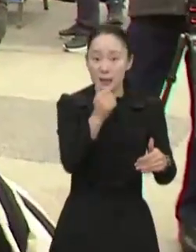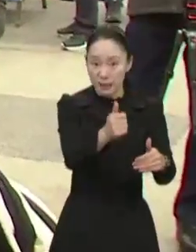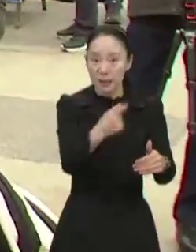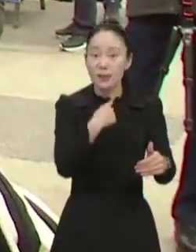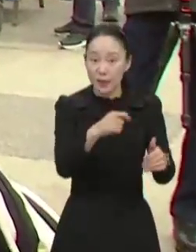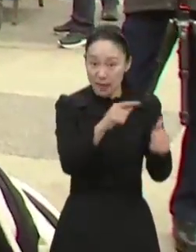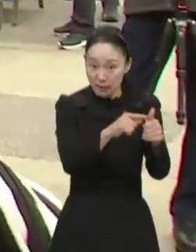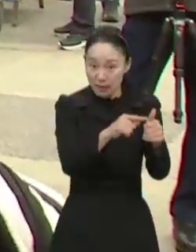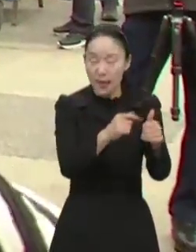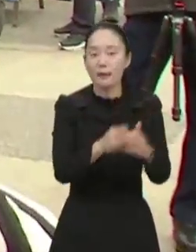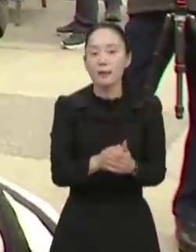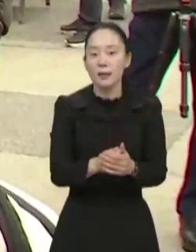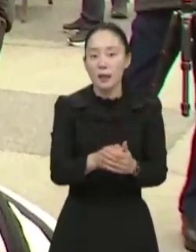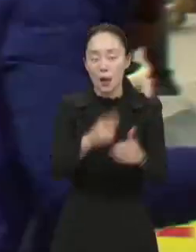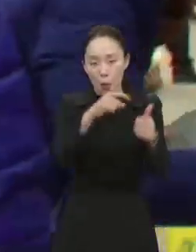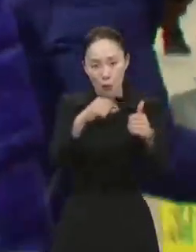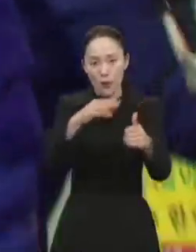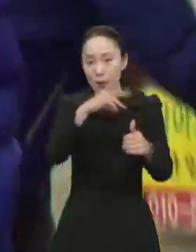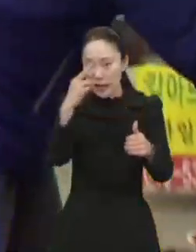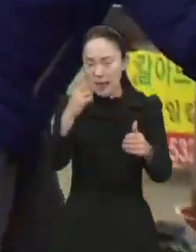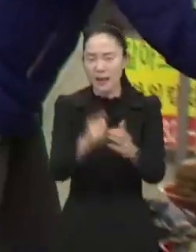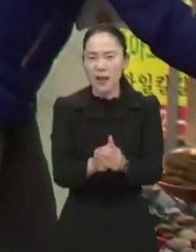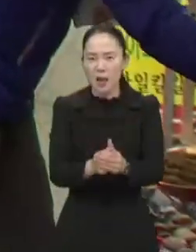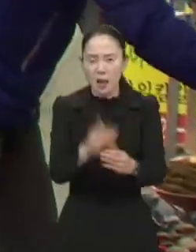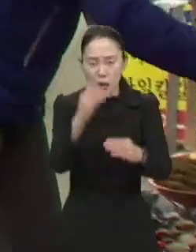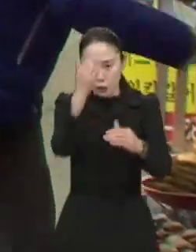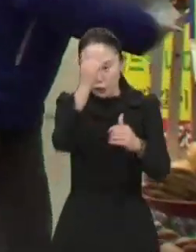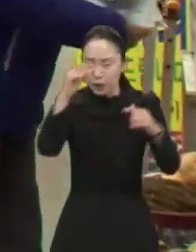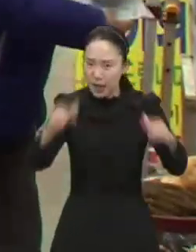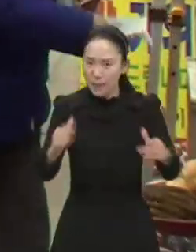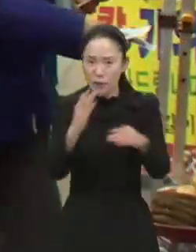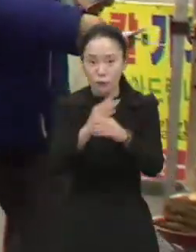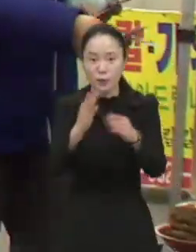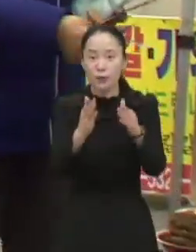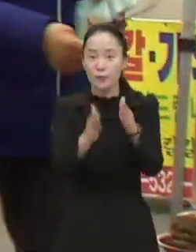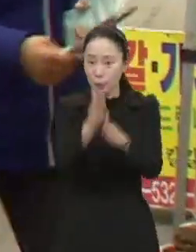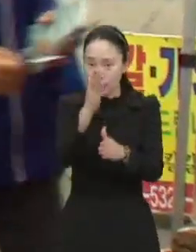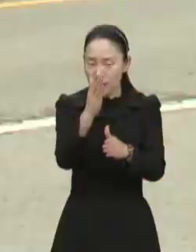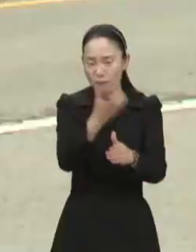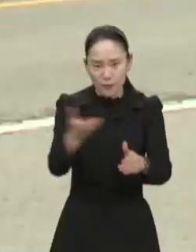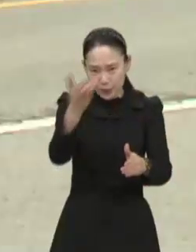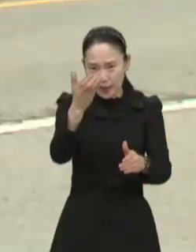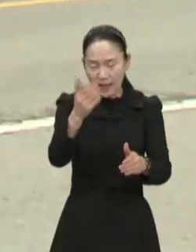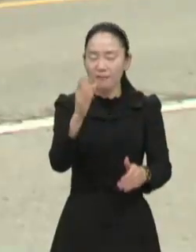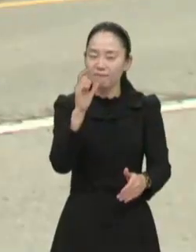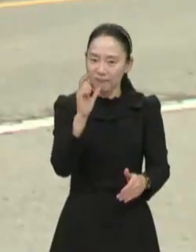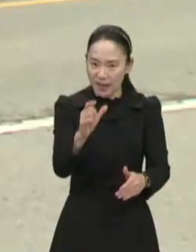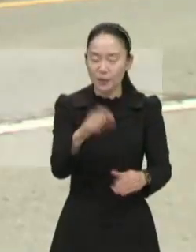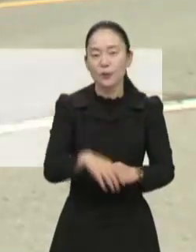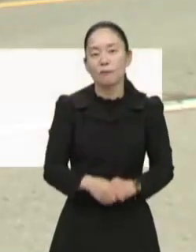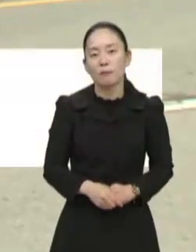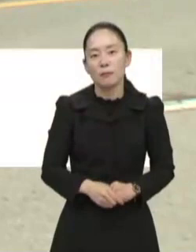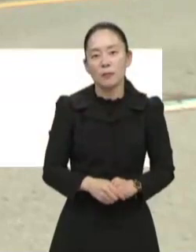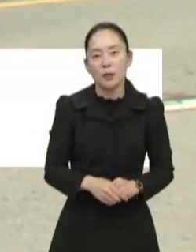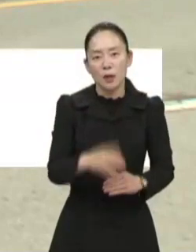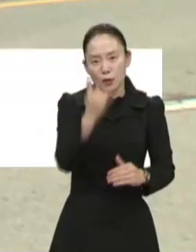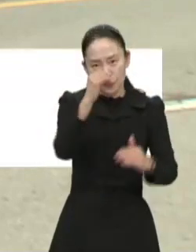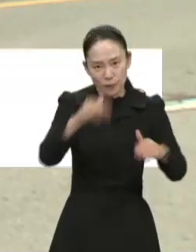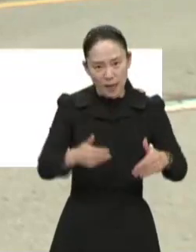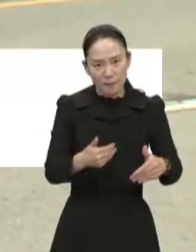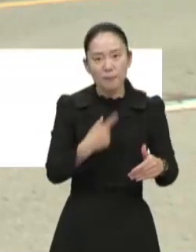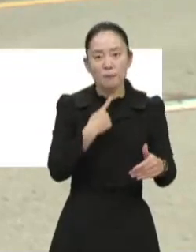앞세우며 홍성 예산을 명실상부 충남의 중심도시로 키우겠다 강조합니다 도시는 4선